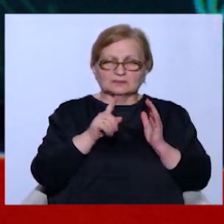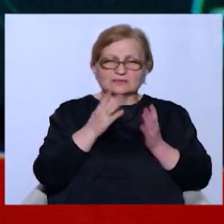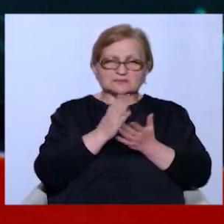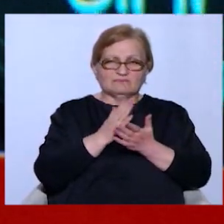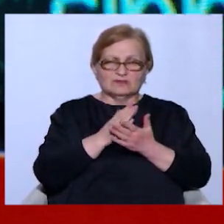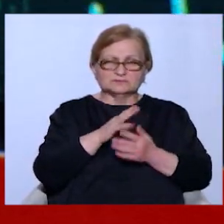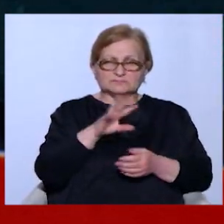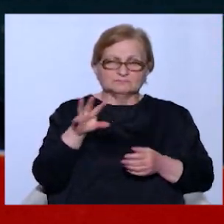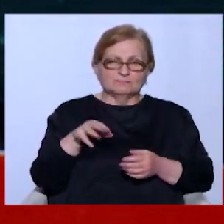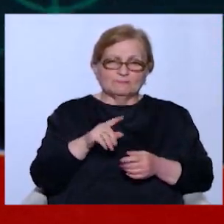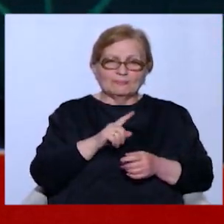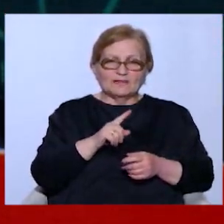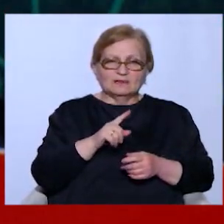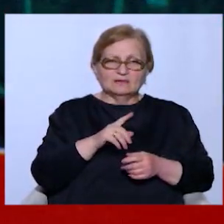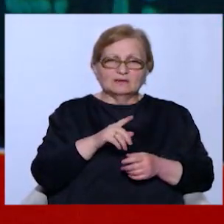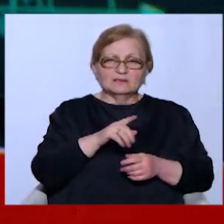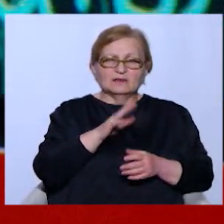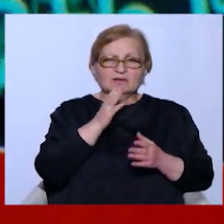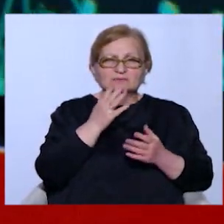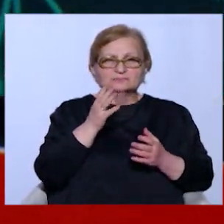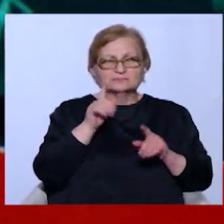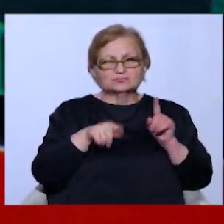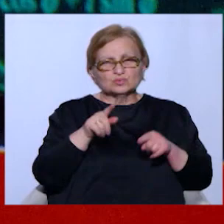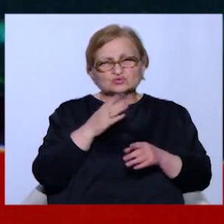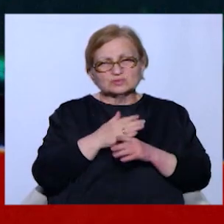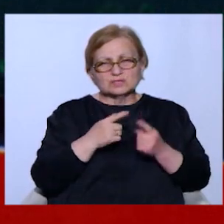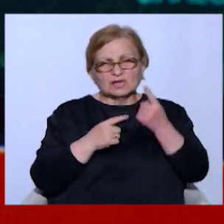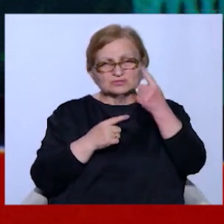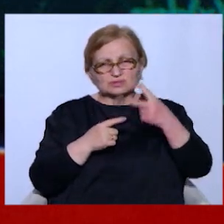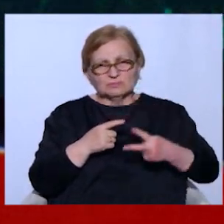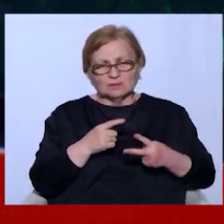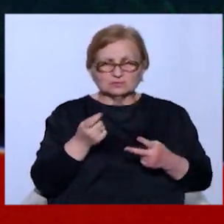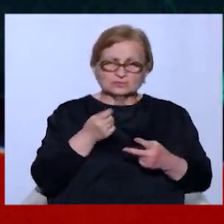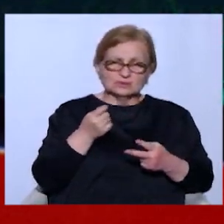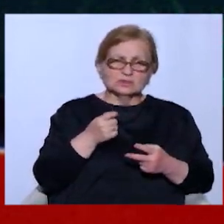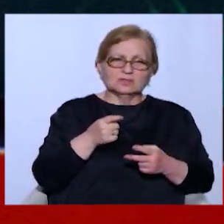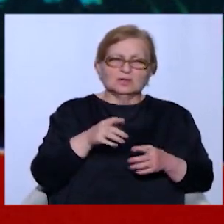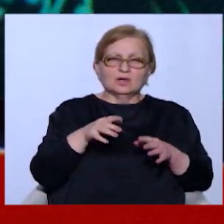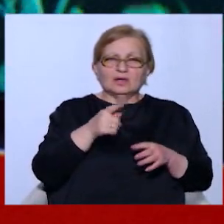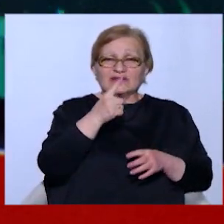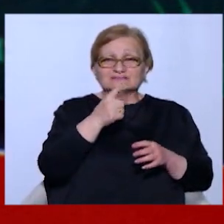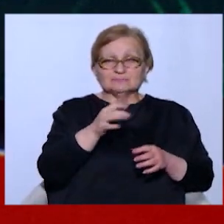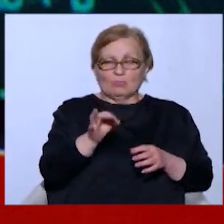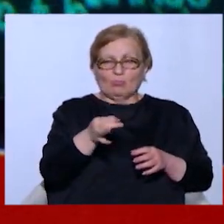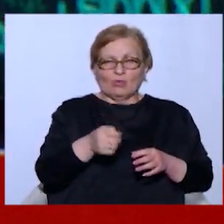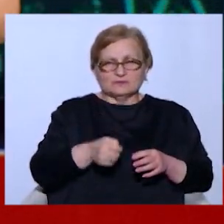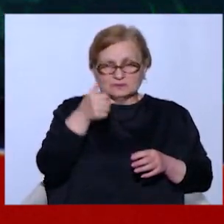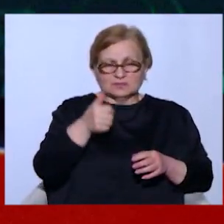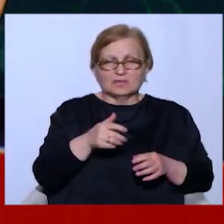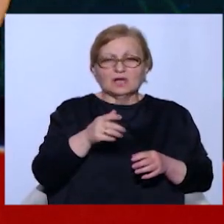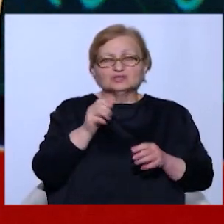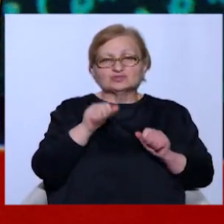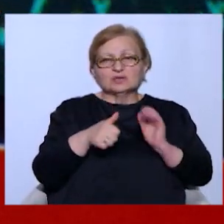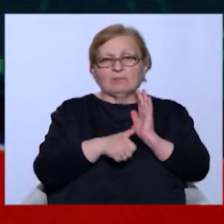ო, ყოველთვის ხელსაყრელი რაოდენობა არის სასრული, ზოგჯერ არის ცოტა, მაგრამ 1/2 მონეტის შემთხვევაში, ზოგჯერ არის ბევრი, როგორც აი დავუშვათ 6-ჯერ